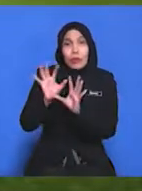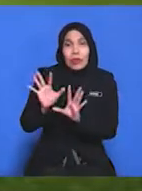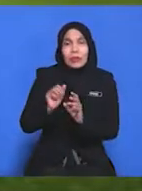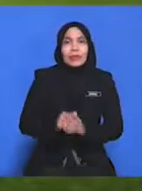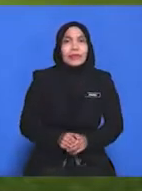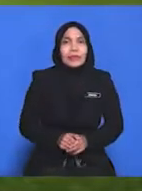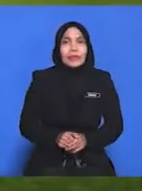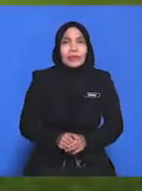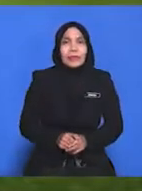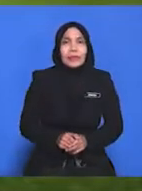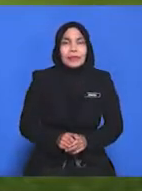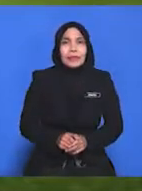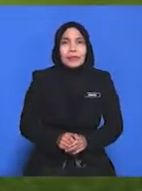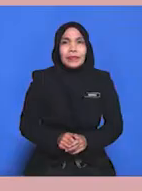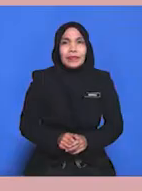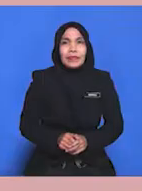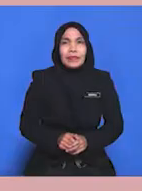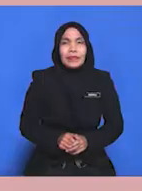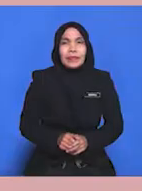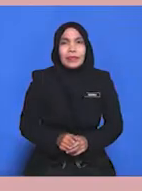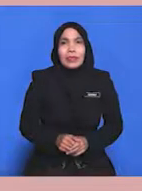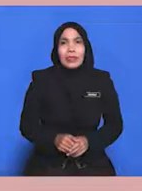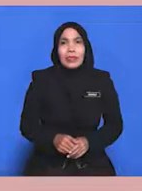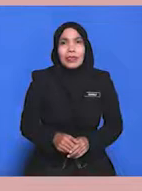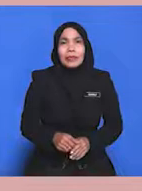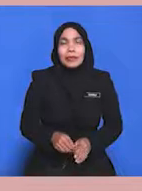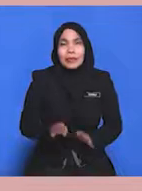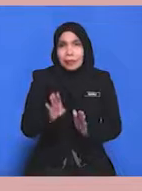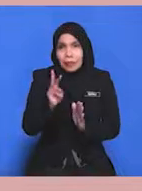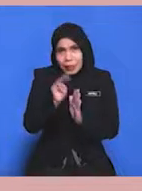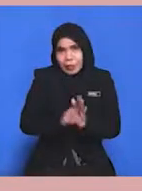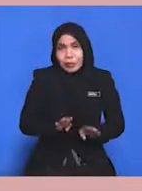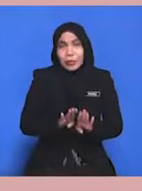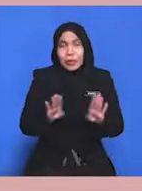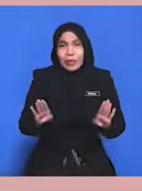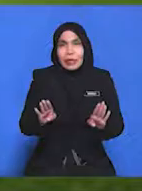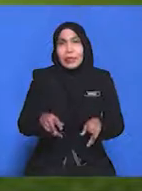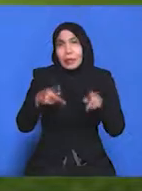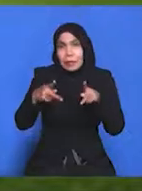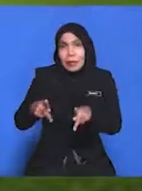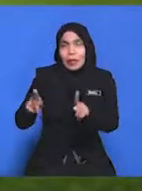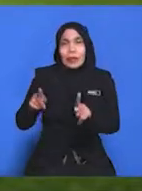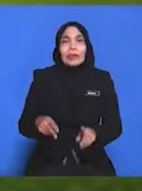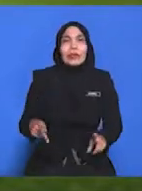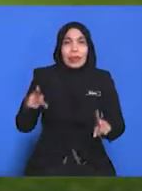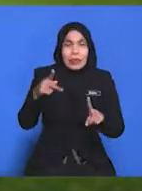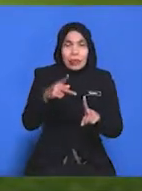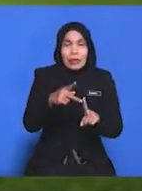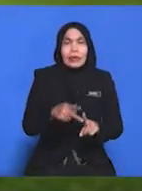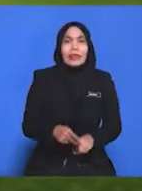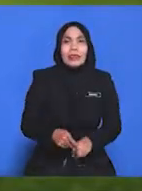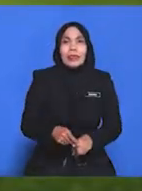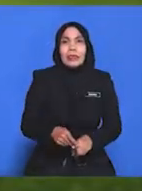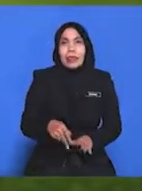maka ia membuka peluang kepada penyertaan pasukan atau peserta yang ramai. Sekiranya objektif